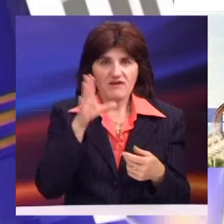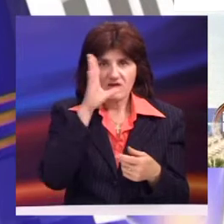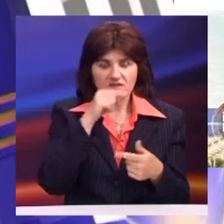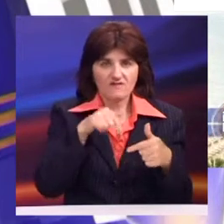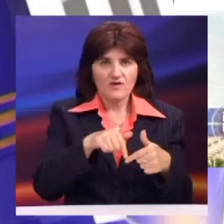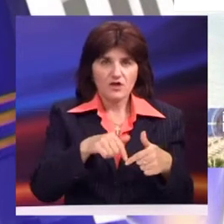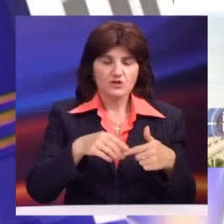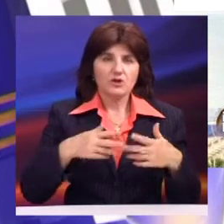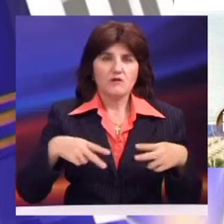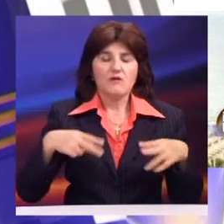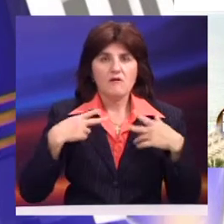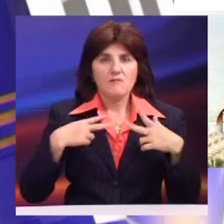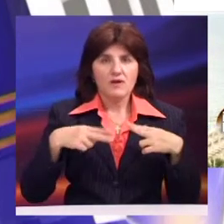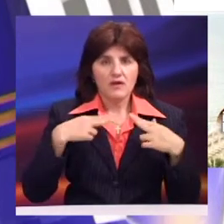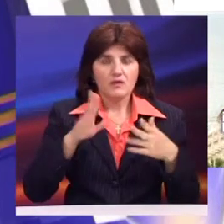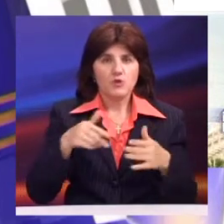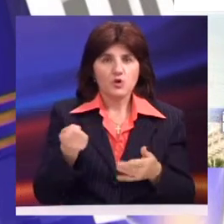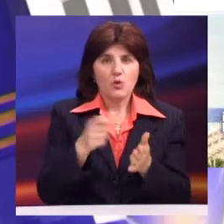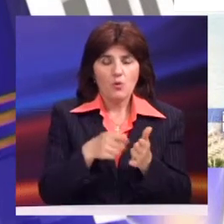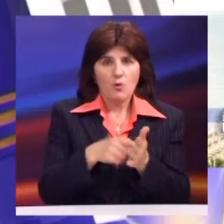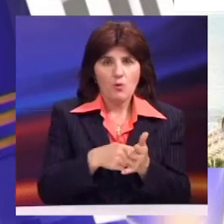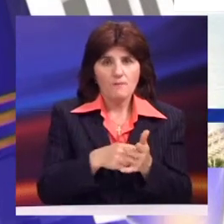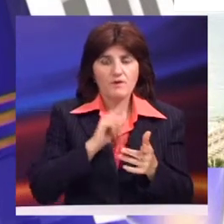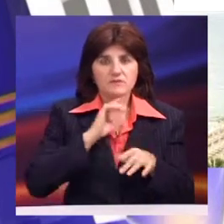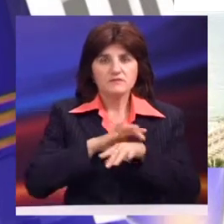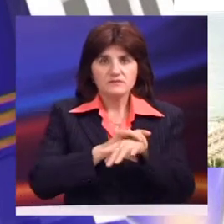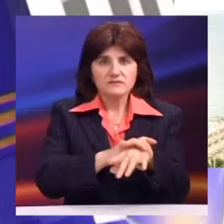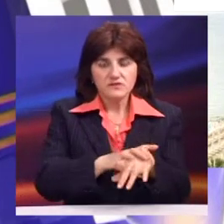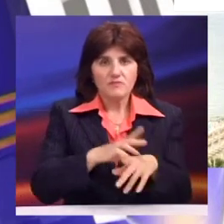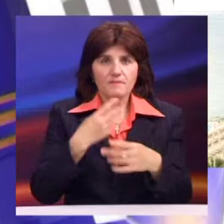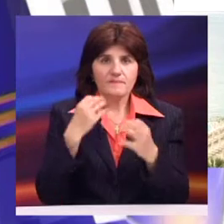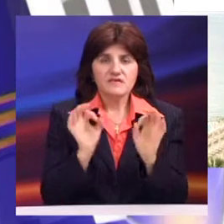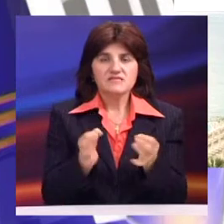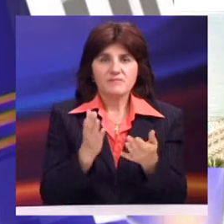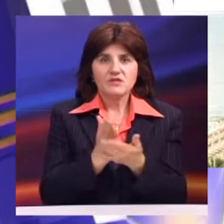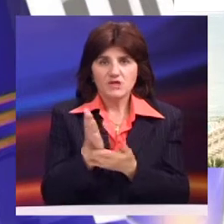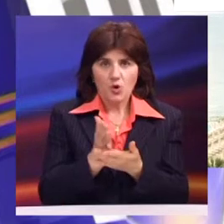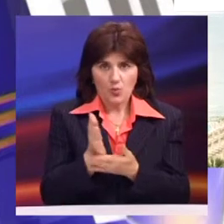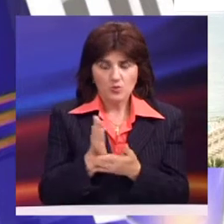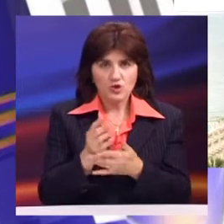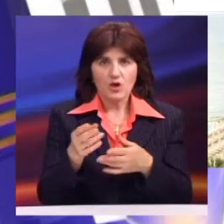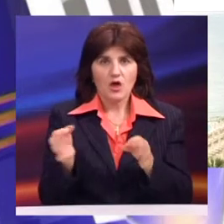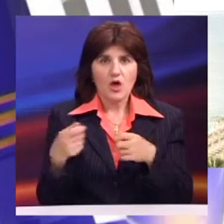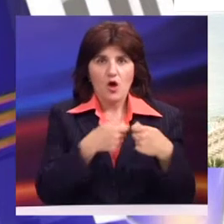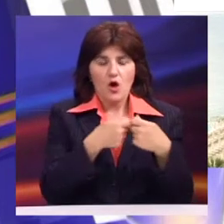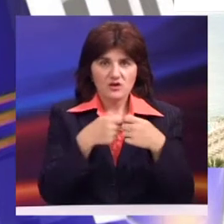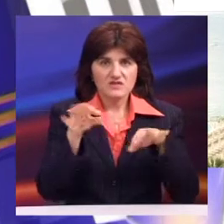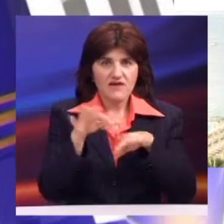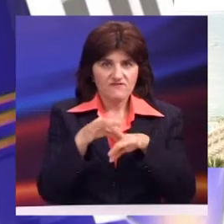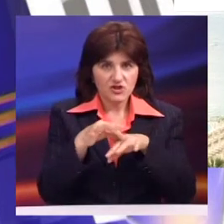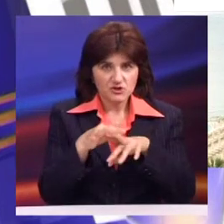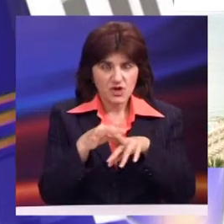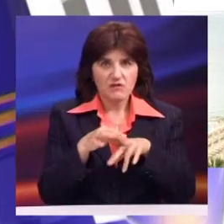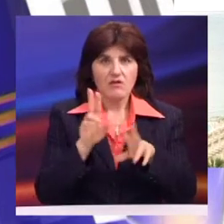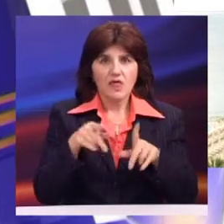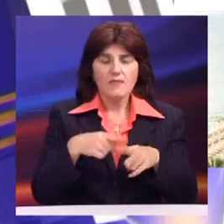privatne večere na plaži, piknike, omogućen je i šoping sa stilistom, nudimo specijalne VIP usluge, organizujemo venčanja.